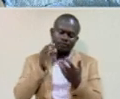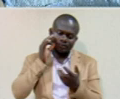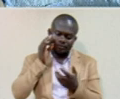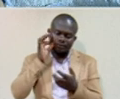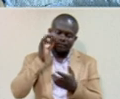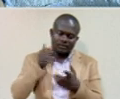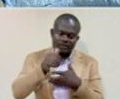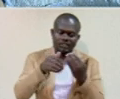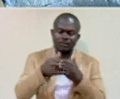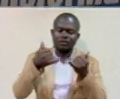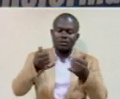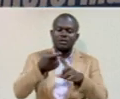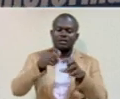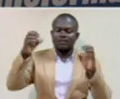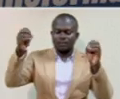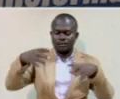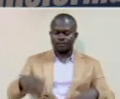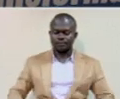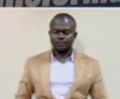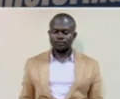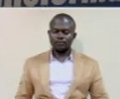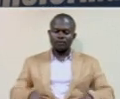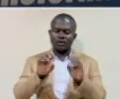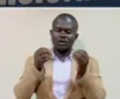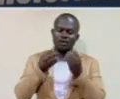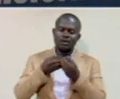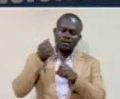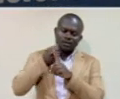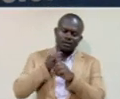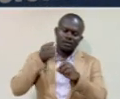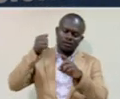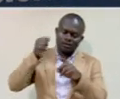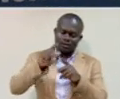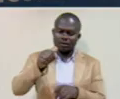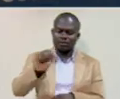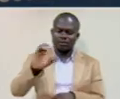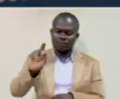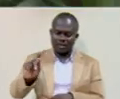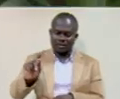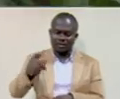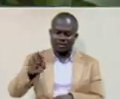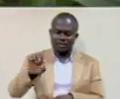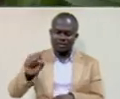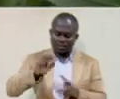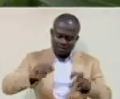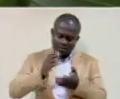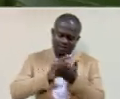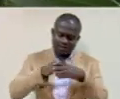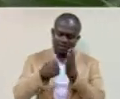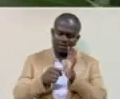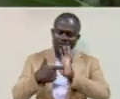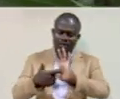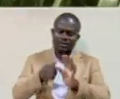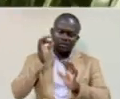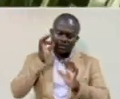imbuto n'ubu ngubu ziracyava i Kigali umuryango w'abanyamakuru baharanira amahoro Pax Press wacukumbuye bimwe mu bibazo bigaragara mu nzira